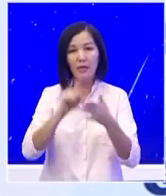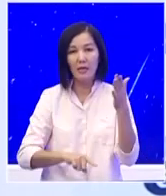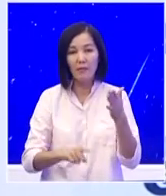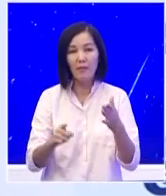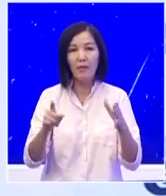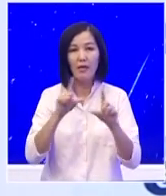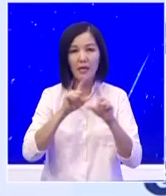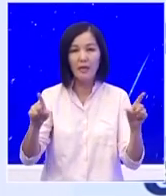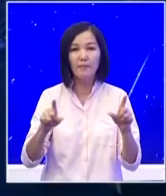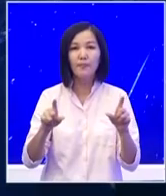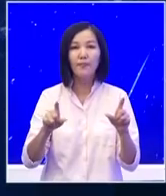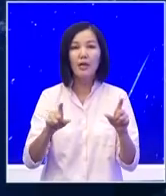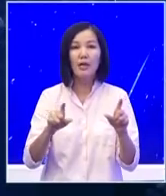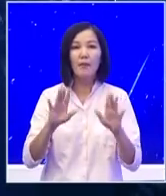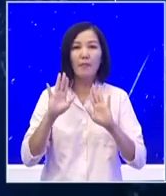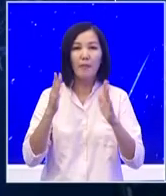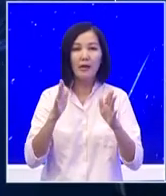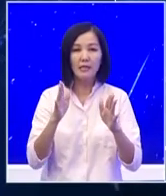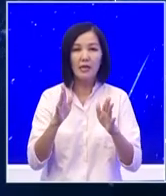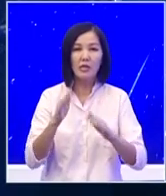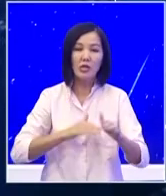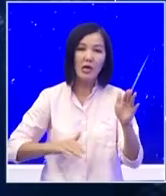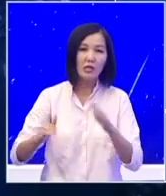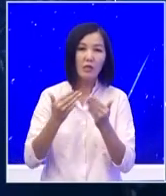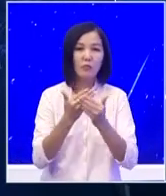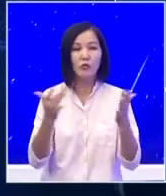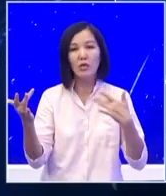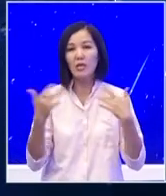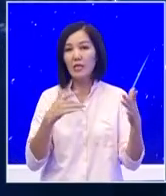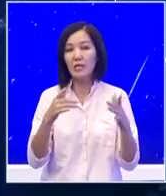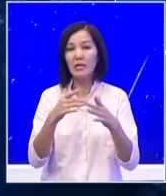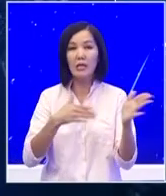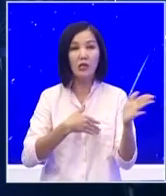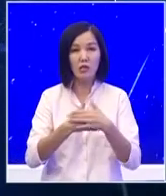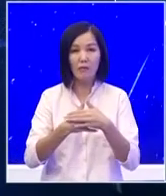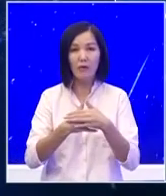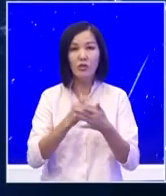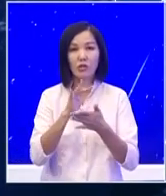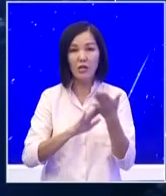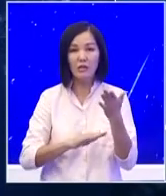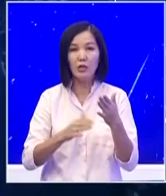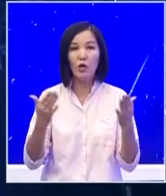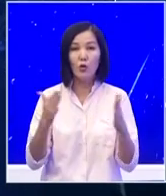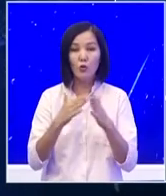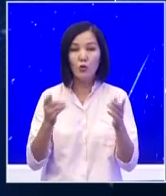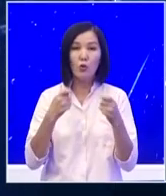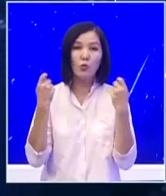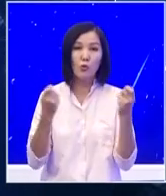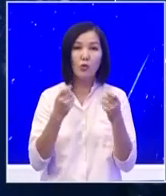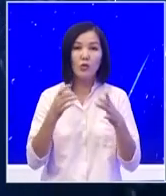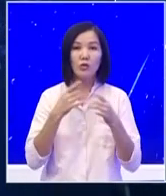аквапарктер, хауздар, қала маңындағы жағажайлар, музейлер, кинотеатрлар. Бұдан бөлек үйде жиналып той-томалық жасауға тыйым